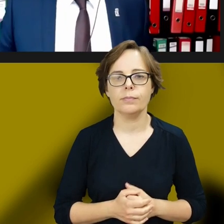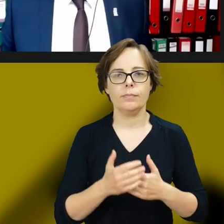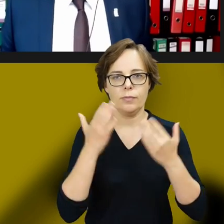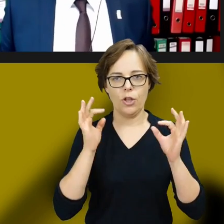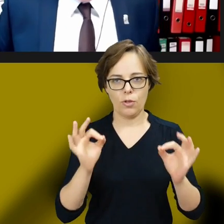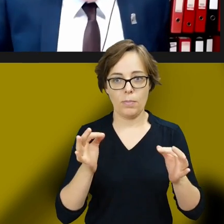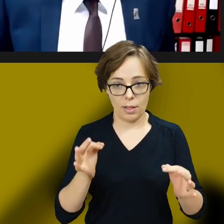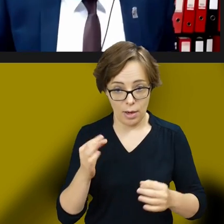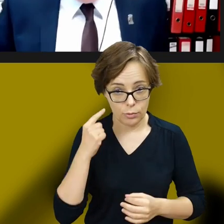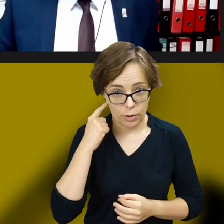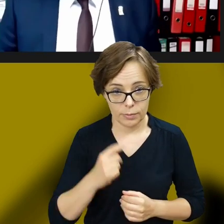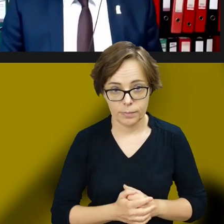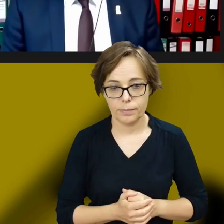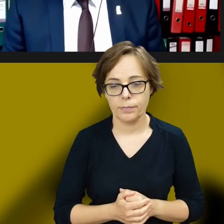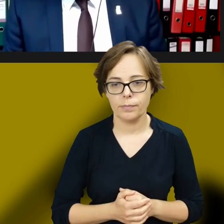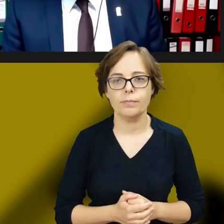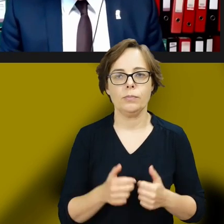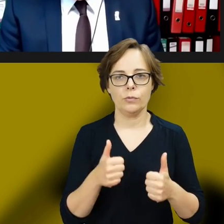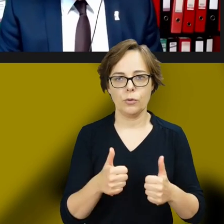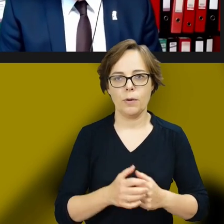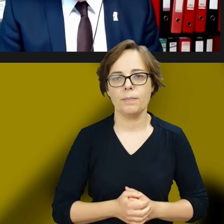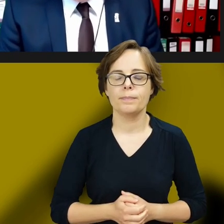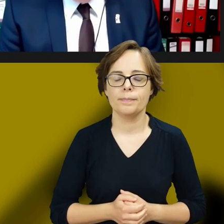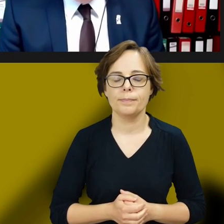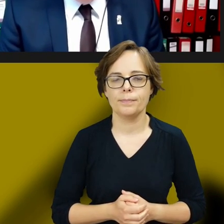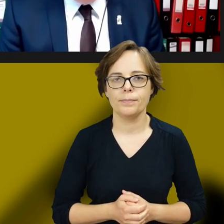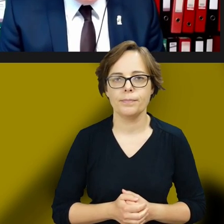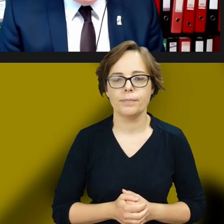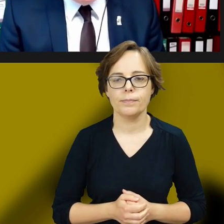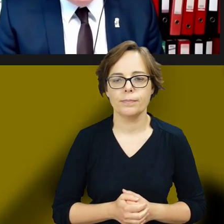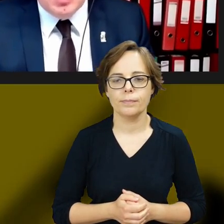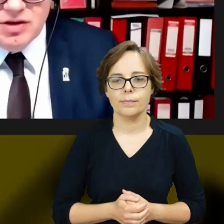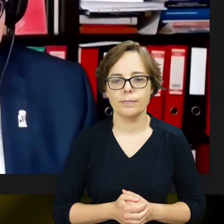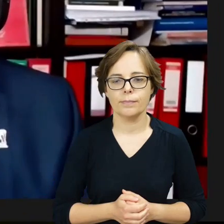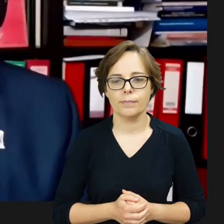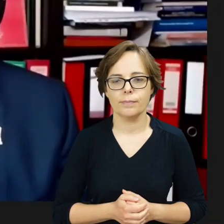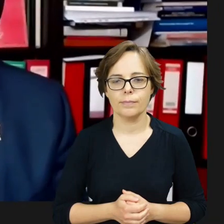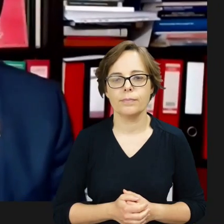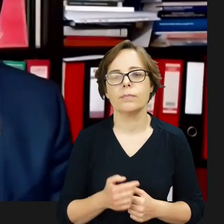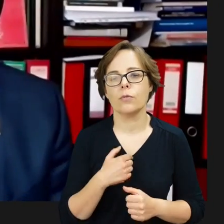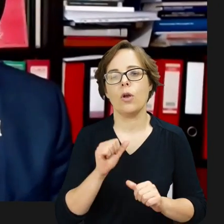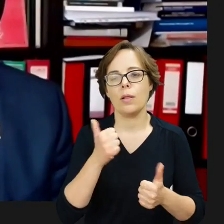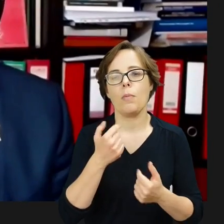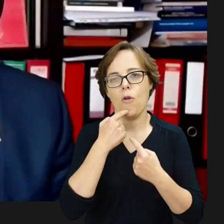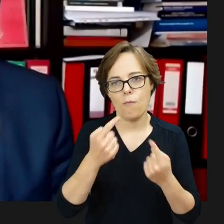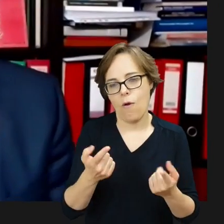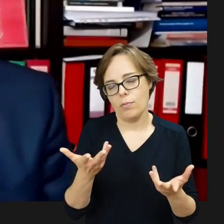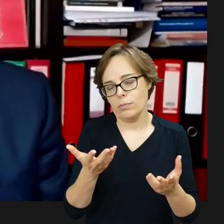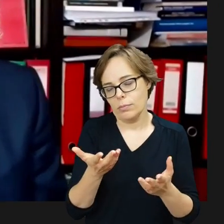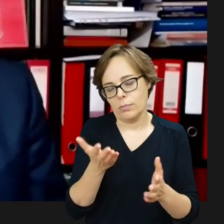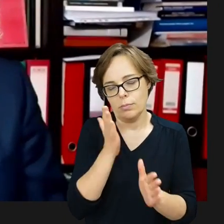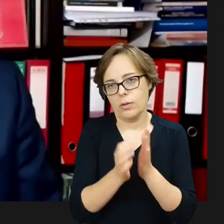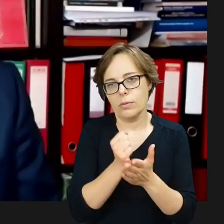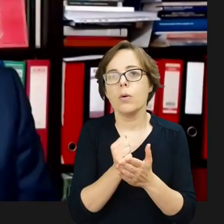słychać? Super. W takim razie zacznę od tego, co oczywiste, od podziękowań za zaproszenie